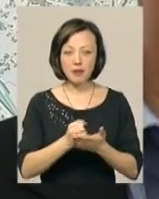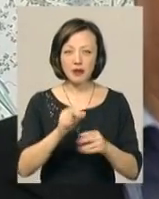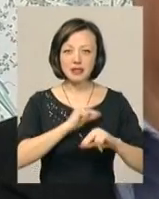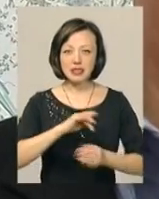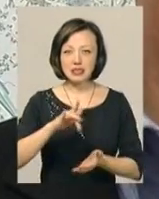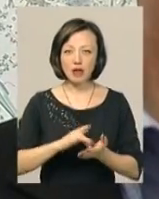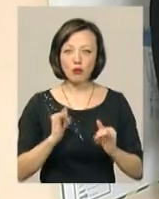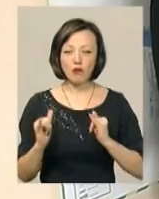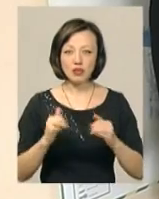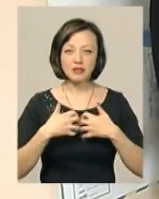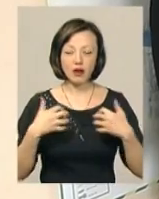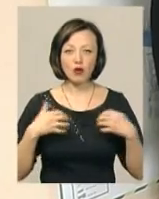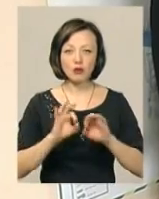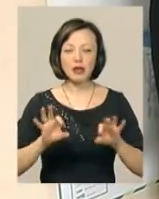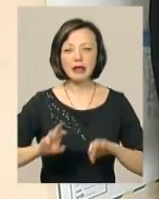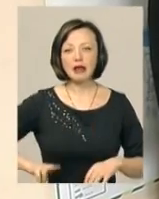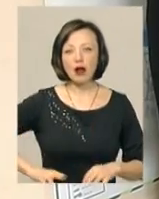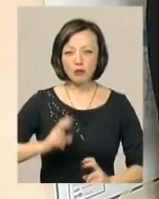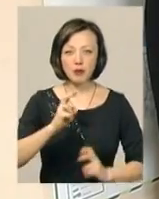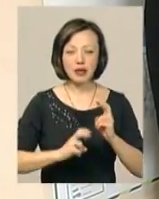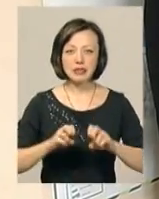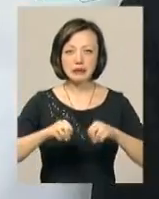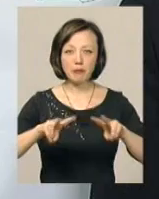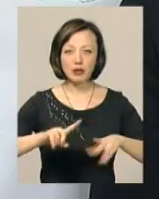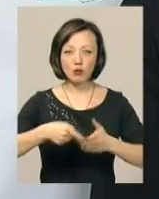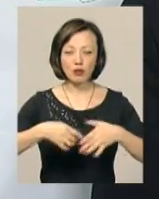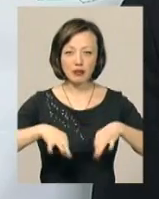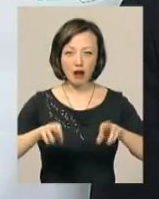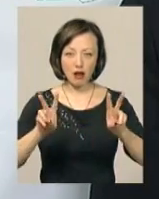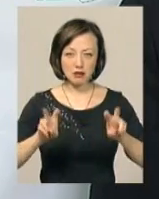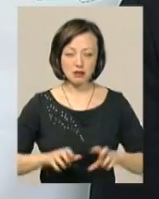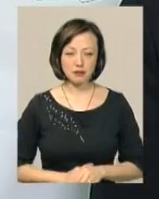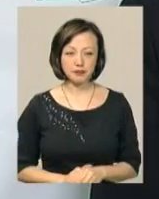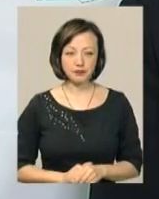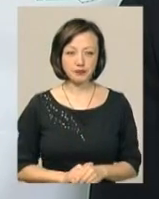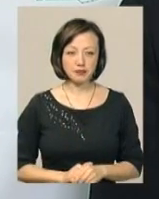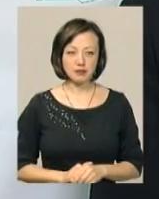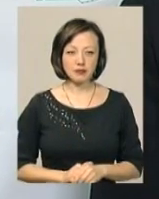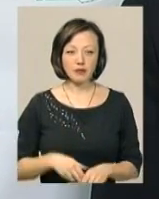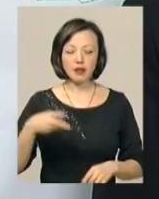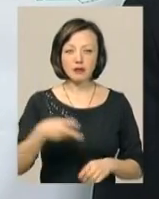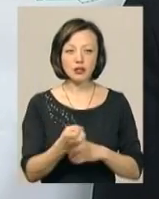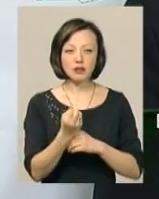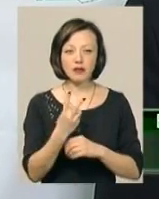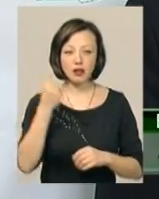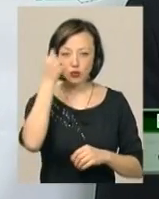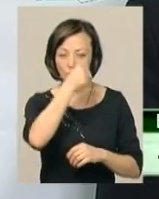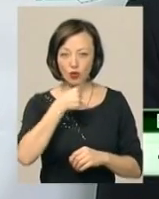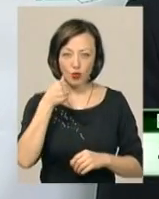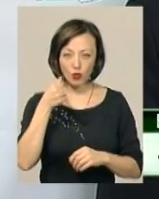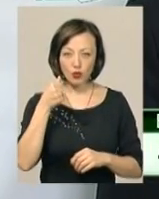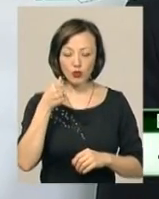тваринами, розповідає директор Хмельницького комунального підприємства «Спецкомандранс» Владислав Кривенчук. 2012 року